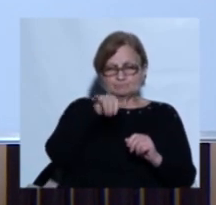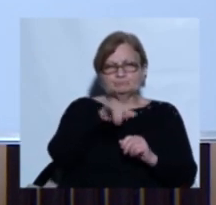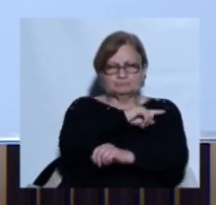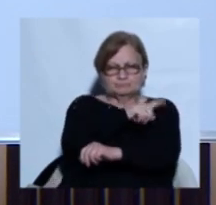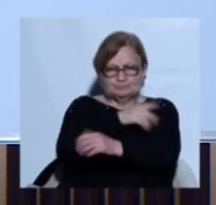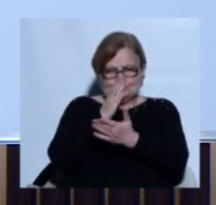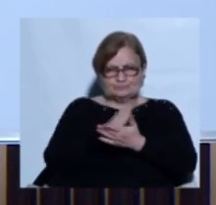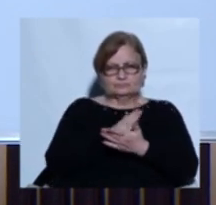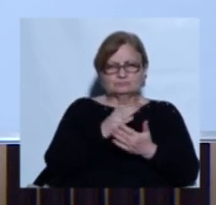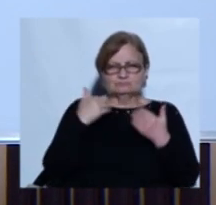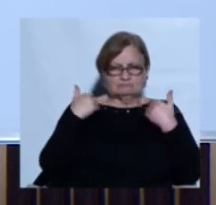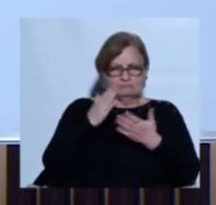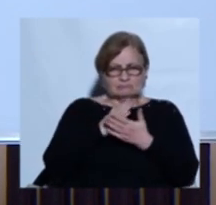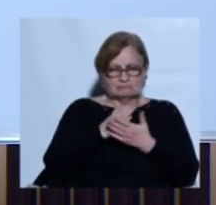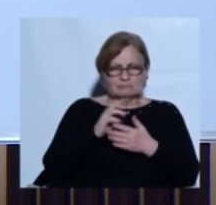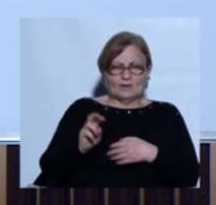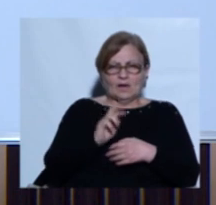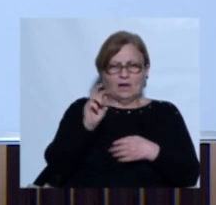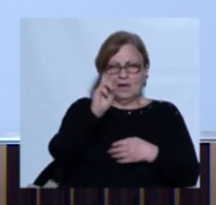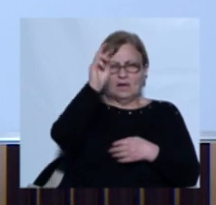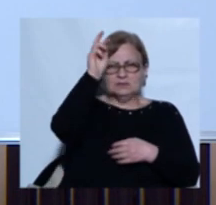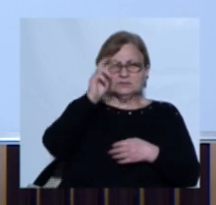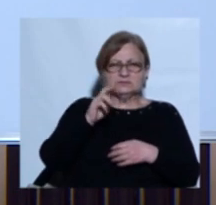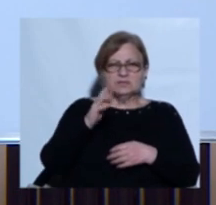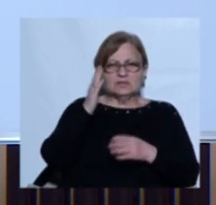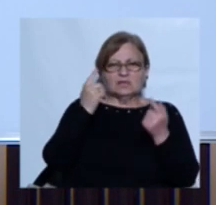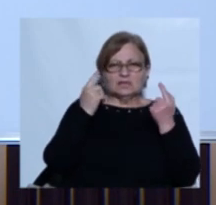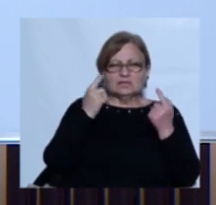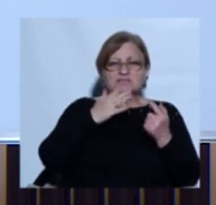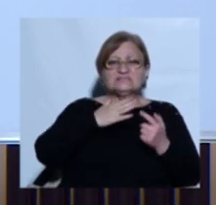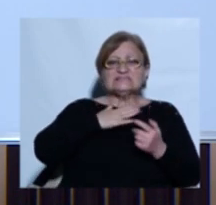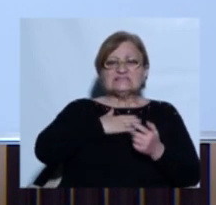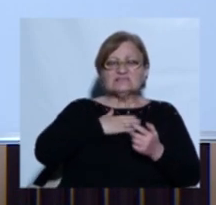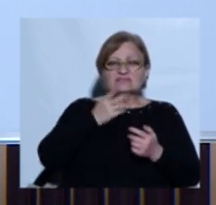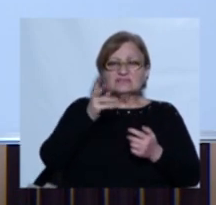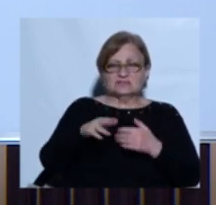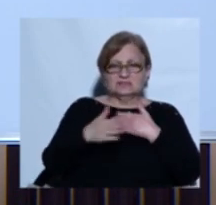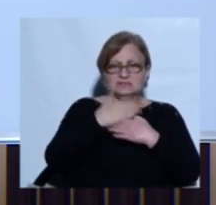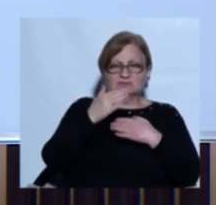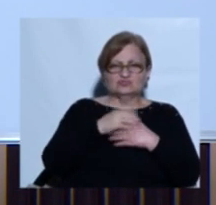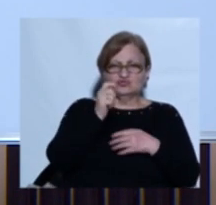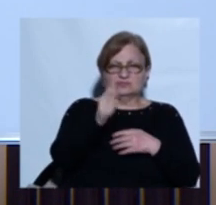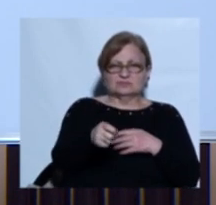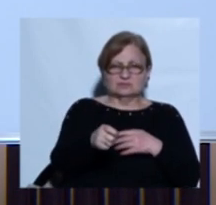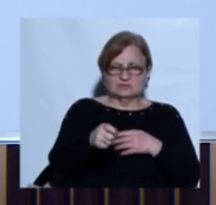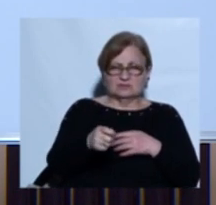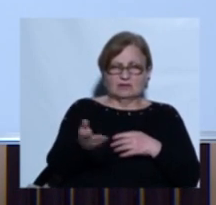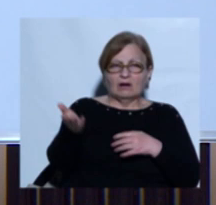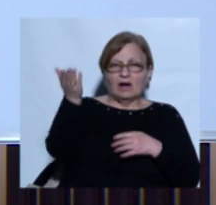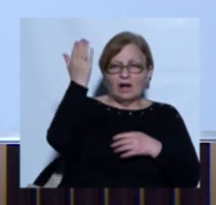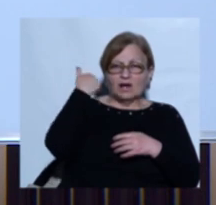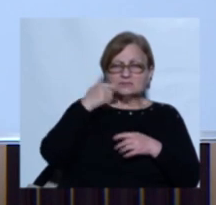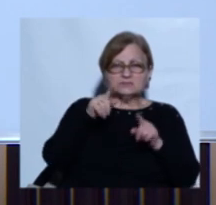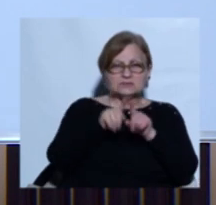ძალა, ადის დიდი დაძინების ქარაფზე, ანუ სიკვდილით შეშვილი მას. ასეთი რამ მანამდე არ